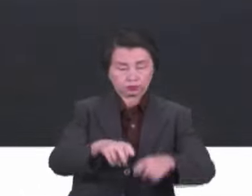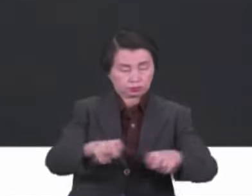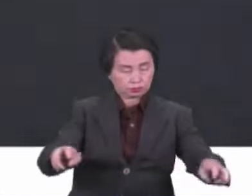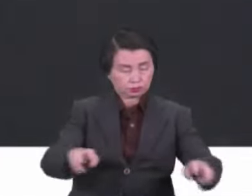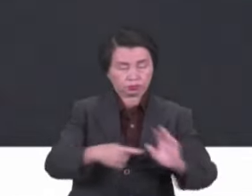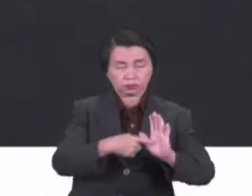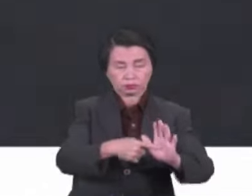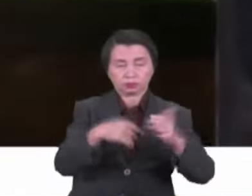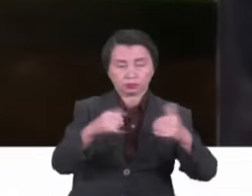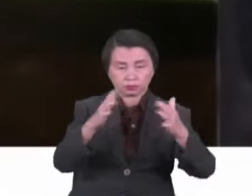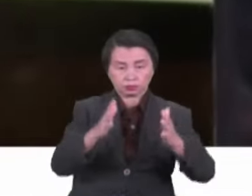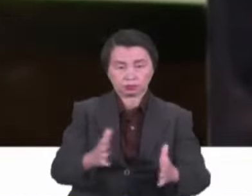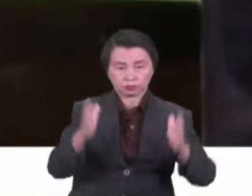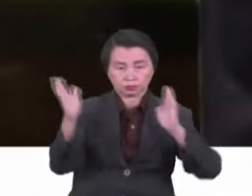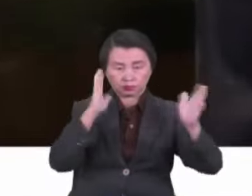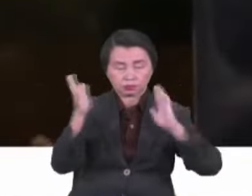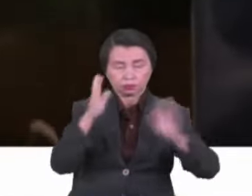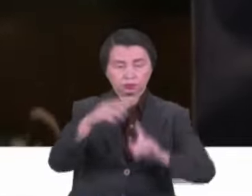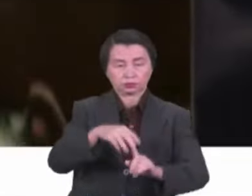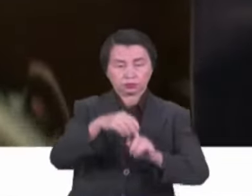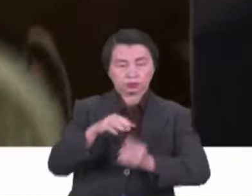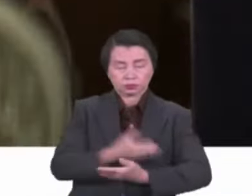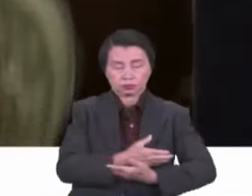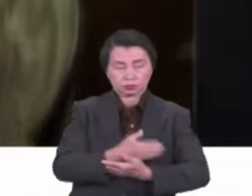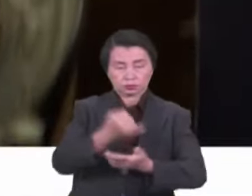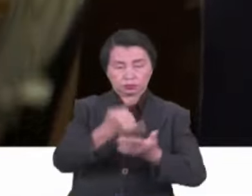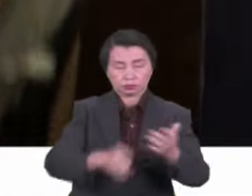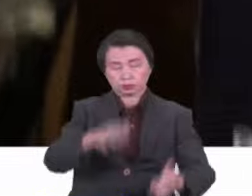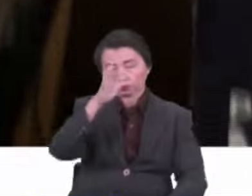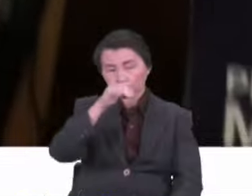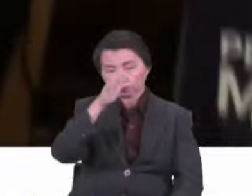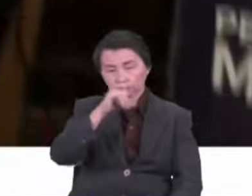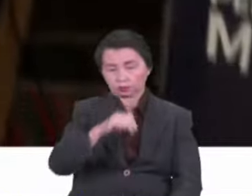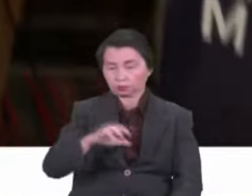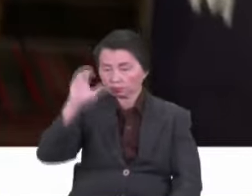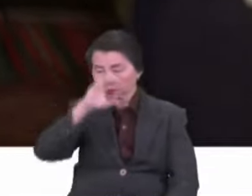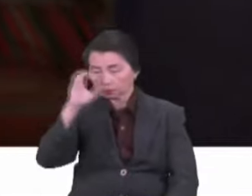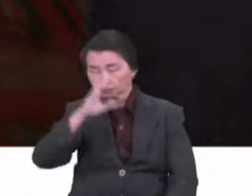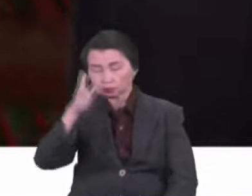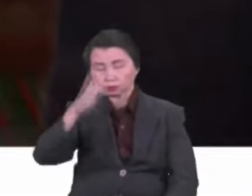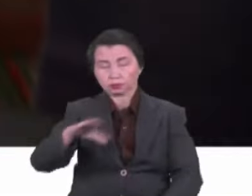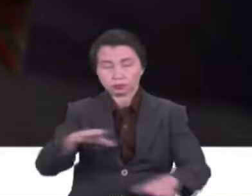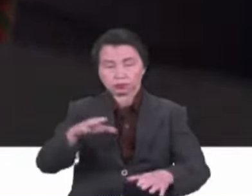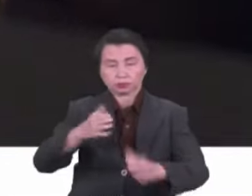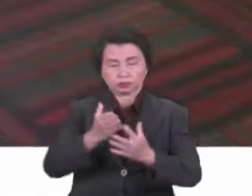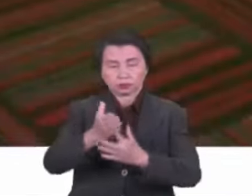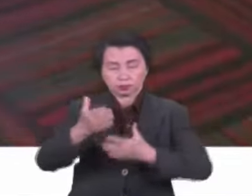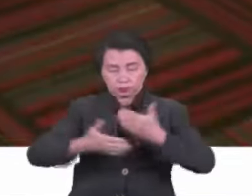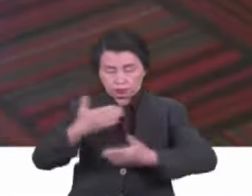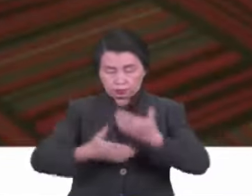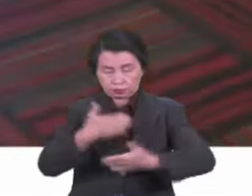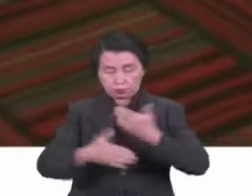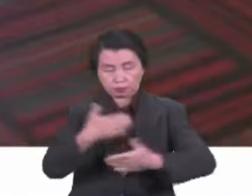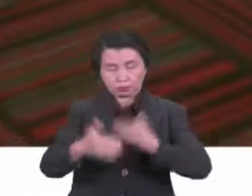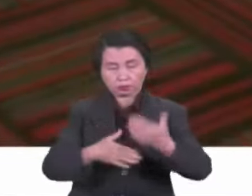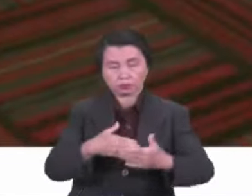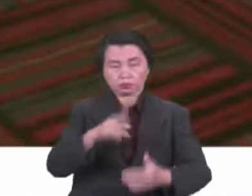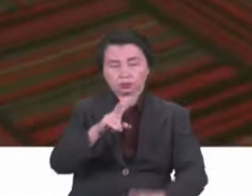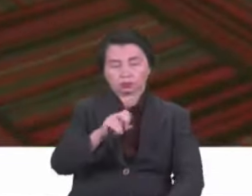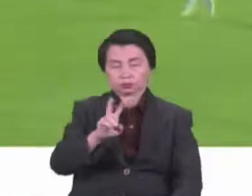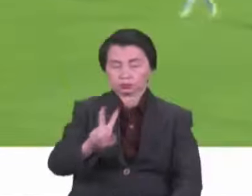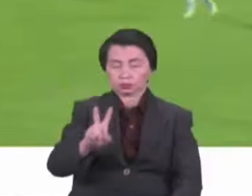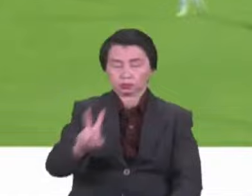akan menampilkan pemain tempatan khususnya anak kelahiran Melaka. Pencarian akan dilakukan menerusi Liga Tempatan seperti Governor Cup